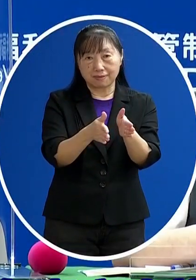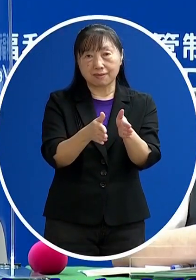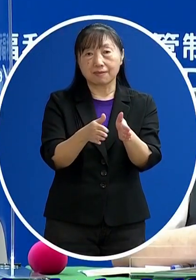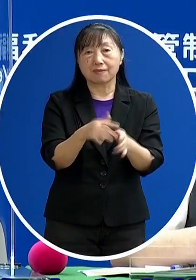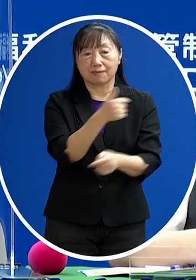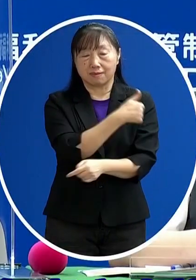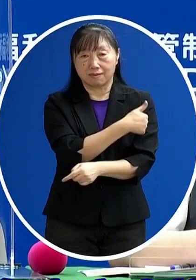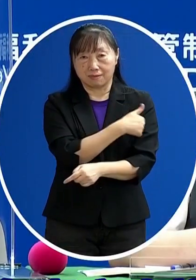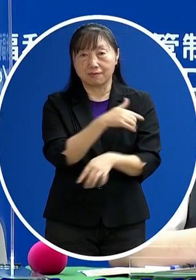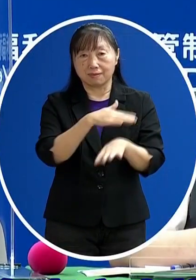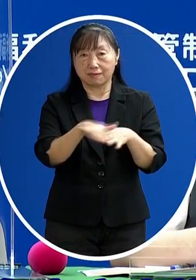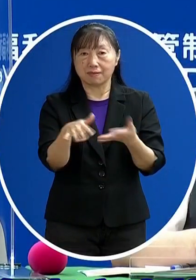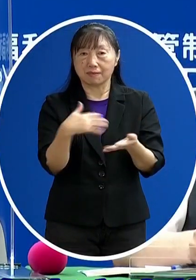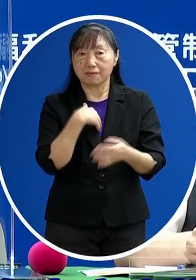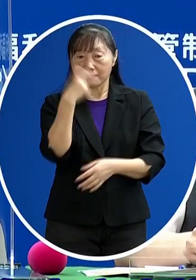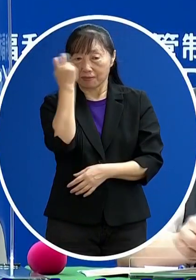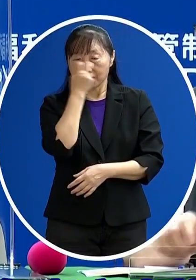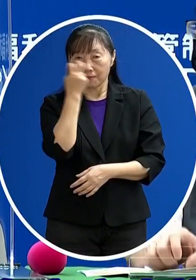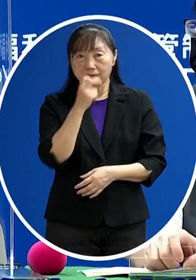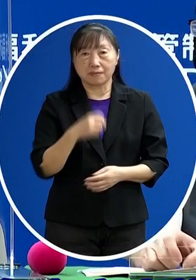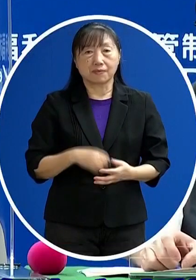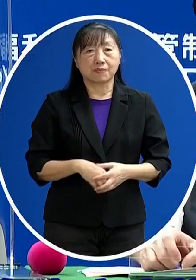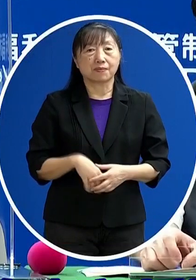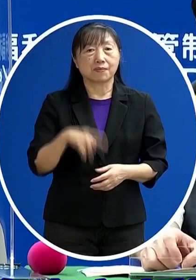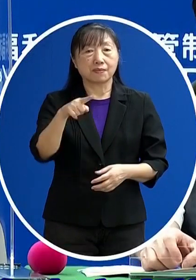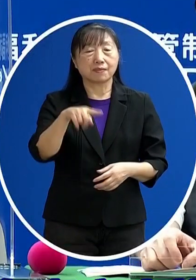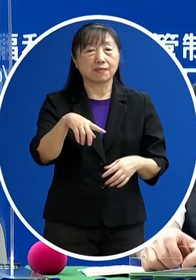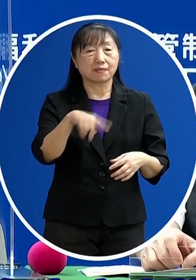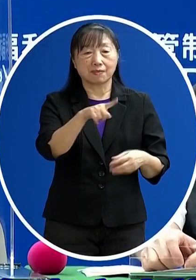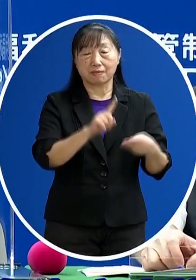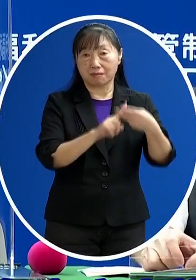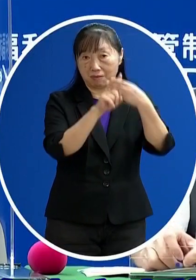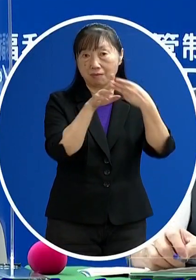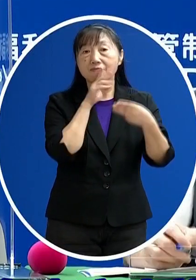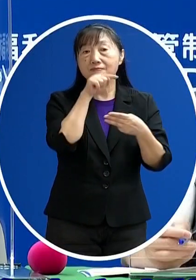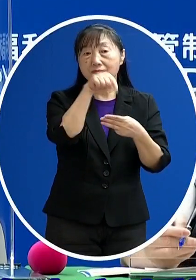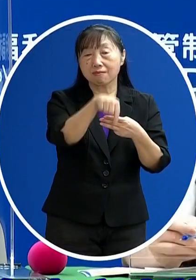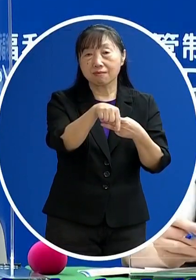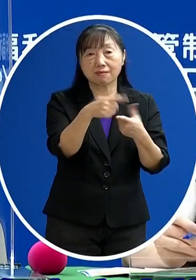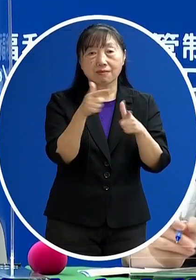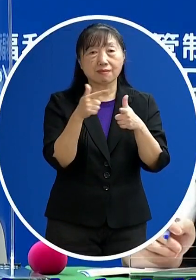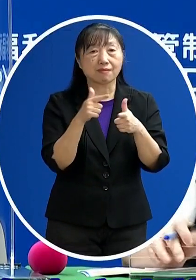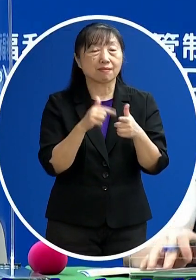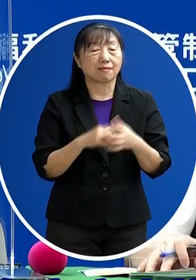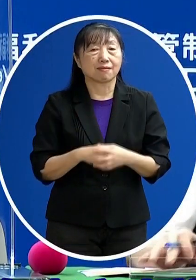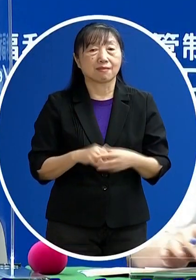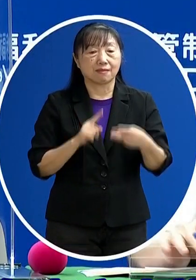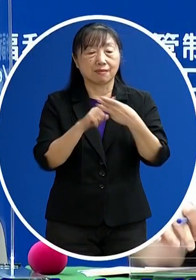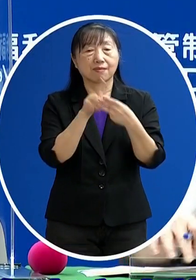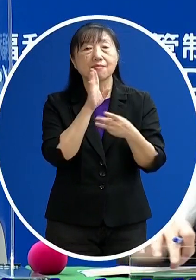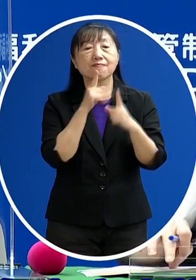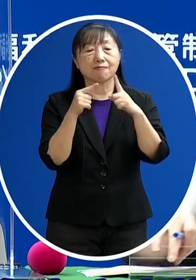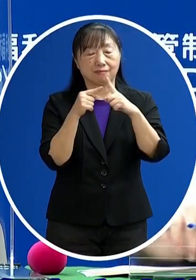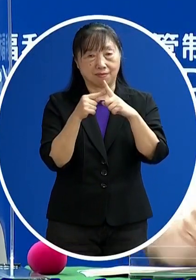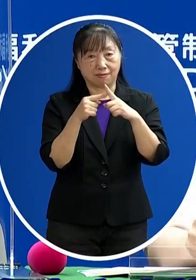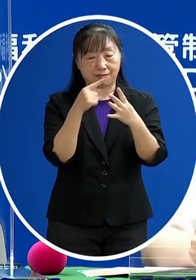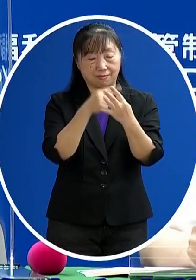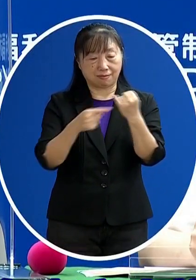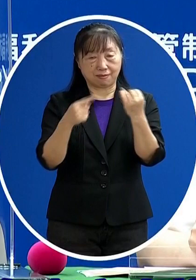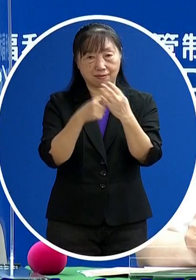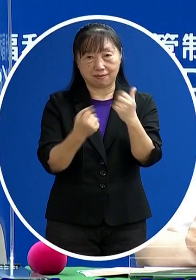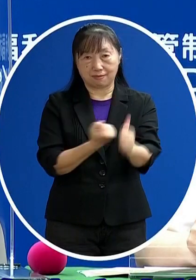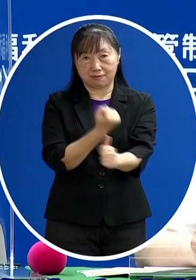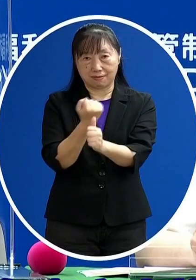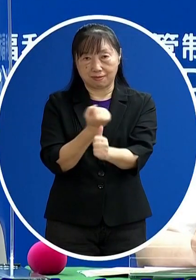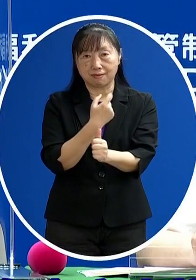苗的施打率，并不是当作一个最主要的防疫的措施，最主要还是在人流管制，还